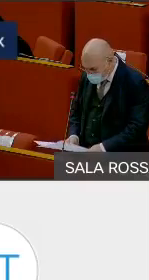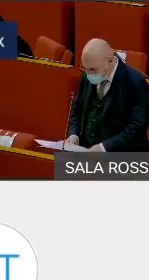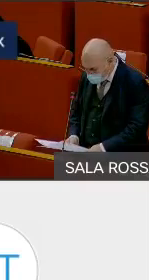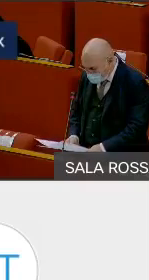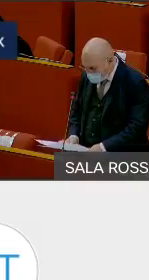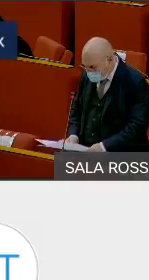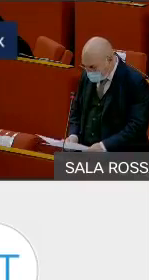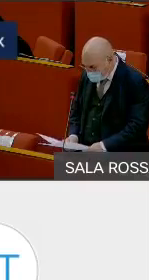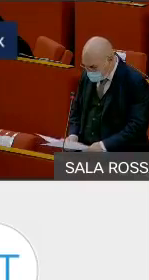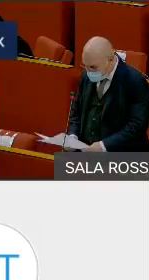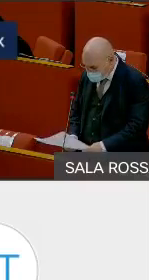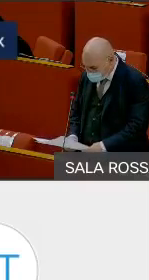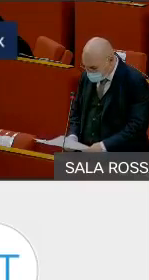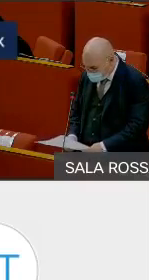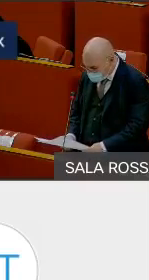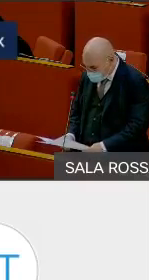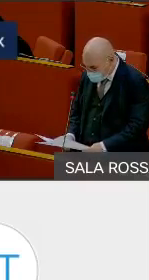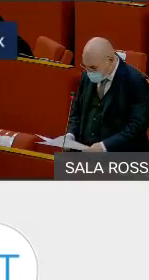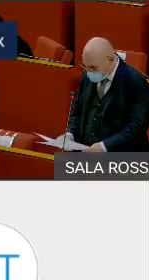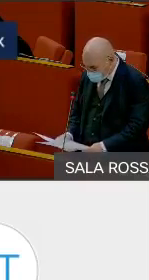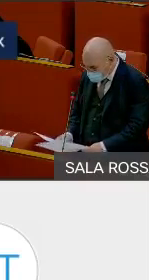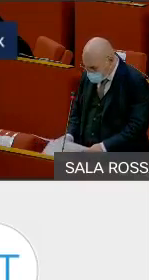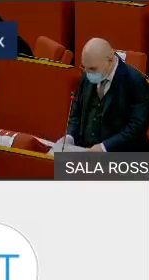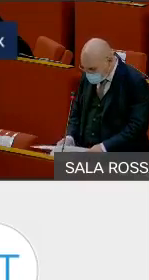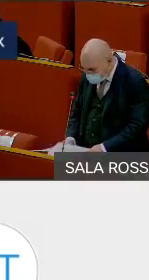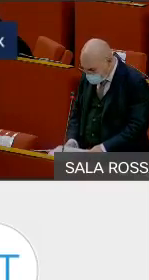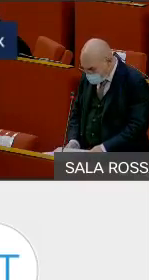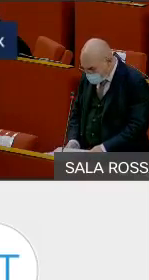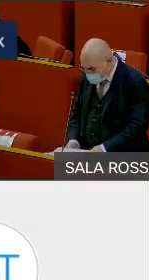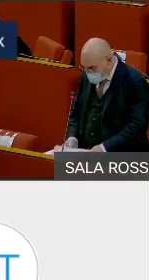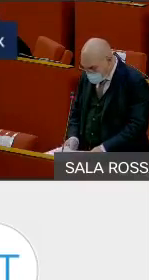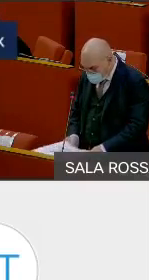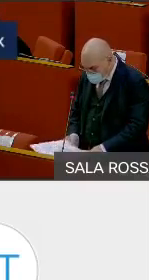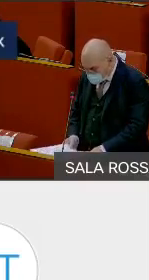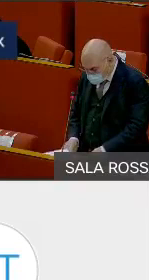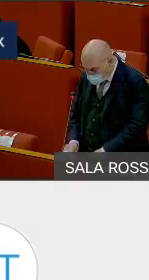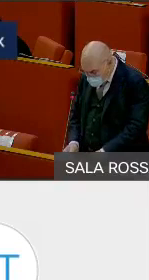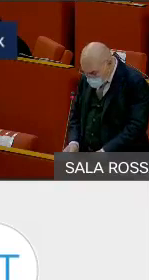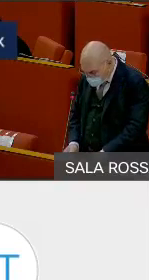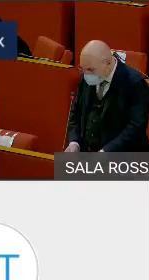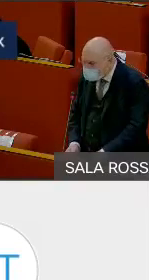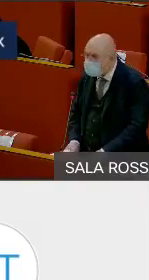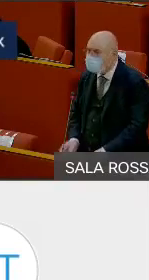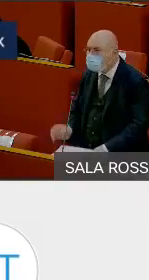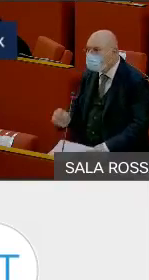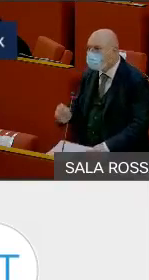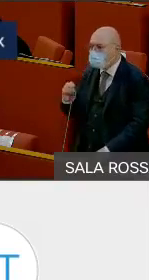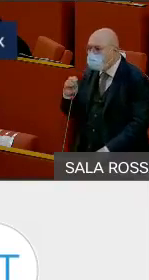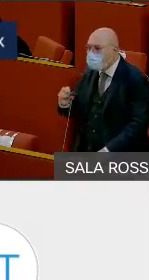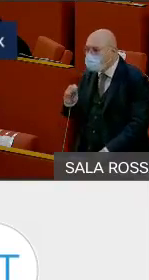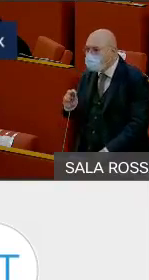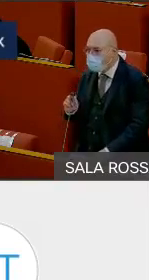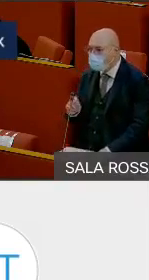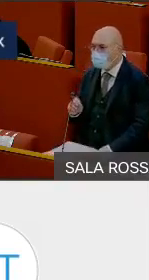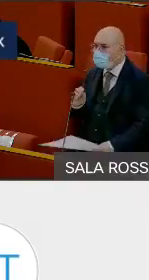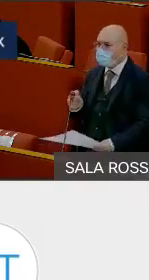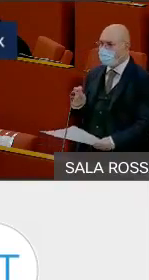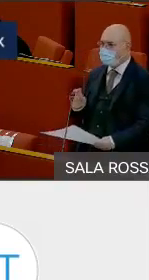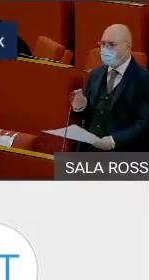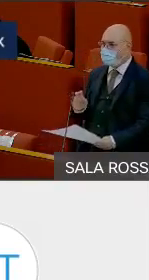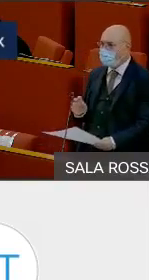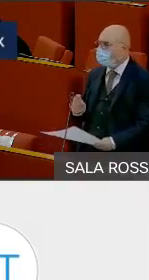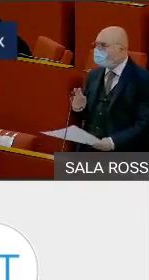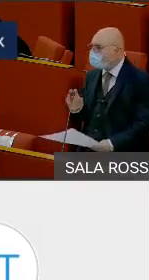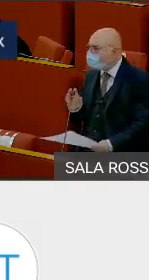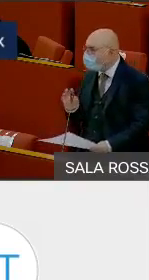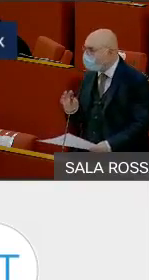particolare della relazione urbanistica volti a cir è ancora una